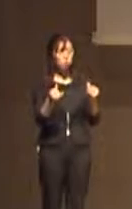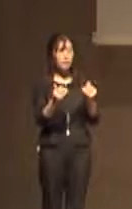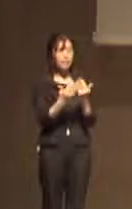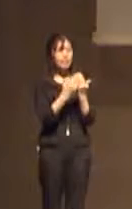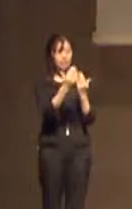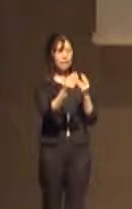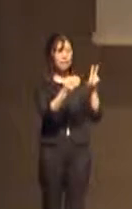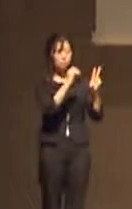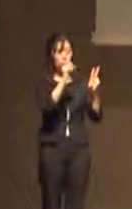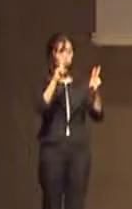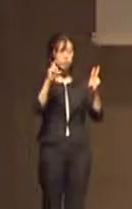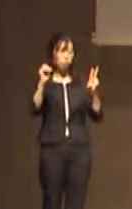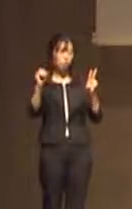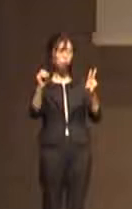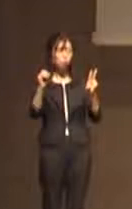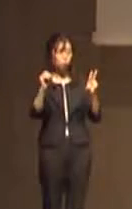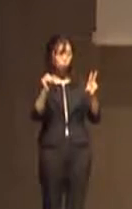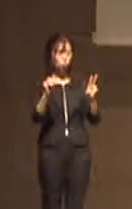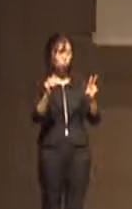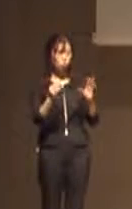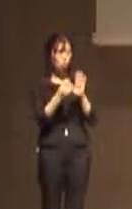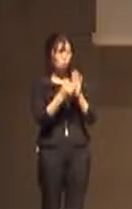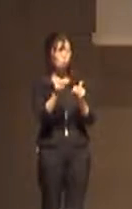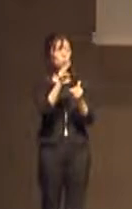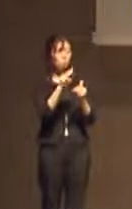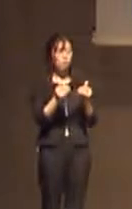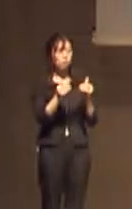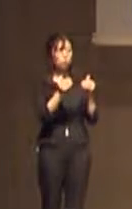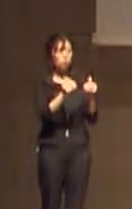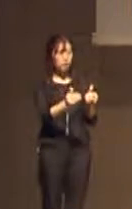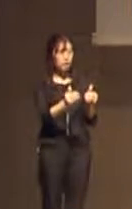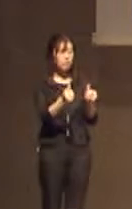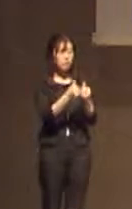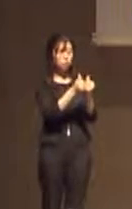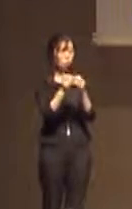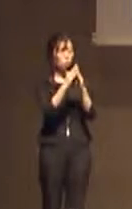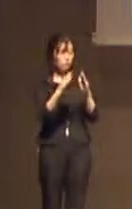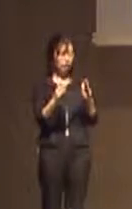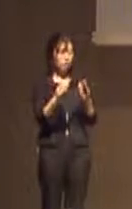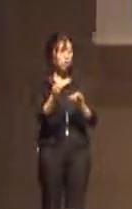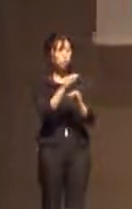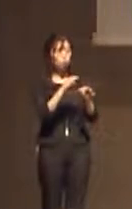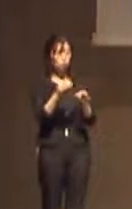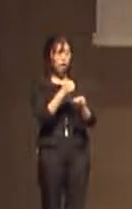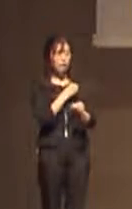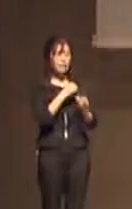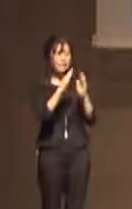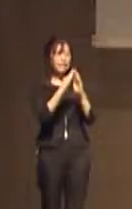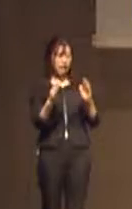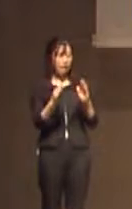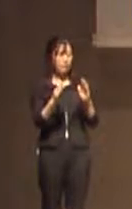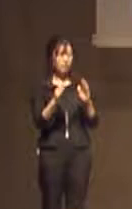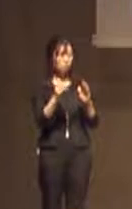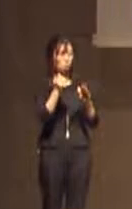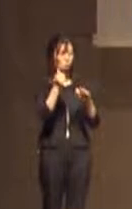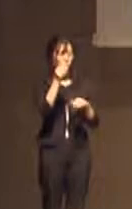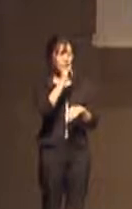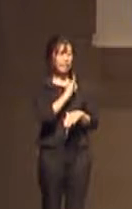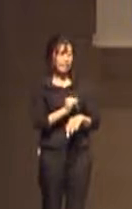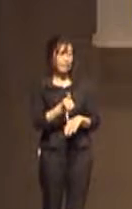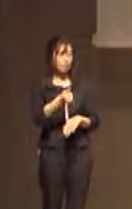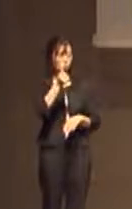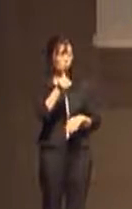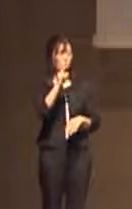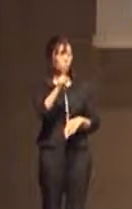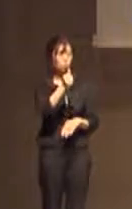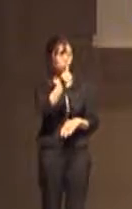について防災推進協議会運営委員会の宇田川智博委員長にご紹介いただきます。宇